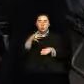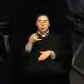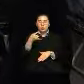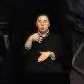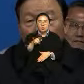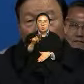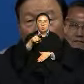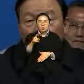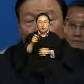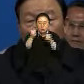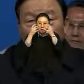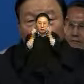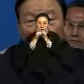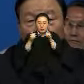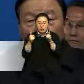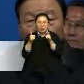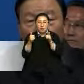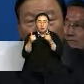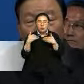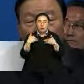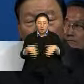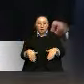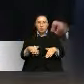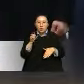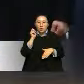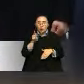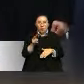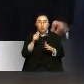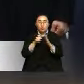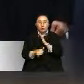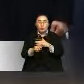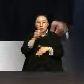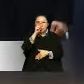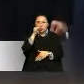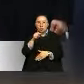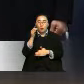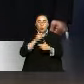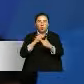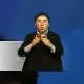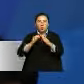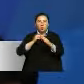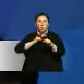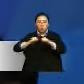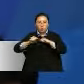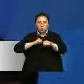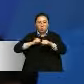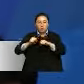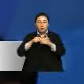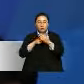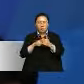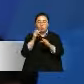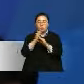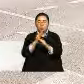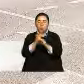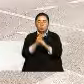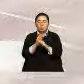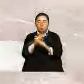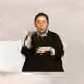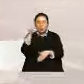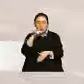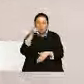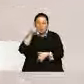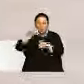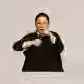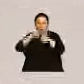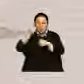후보는 정치 신인의 불리함을 여당 후보라는 장점과 공동선거운동으로 극복하고 있습니다. 치열한